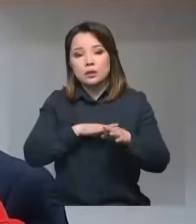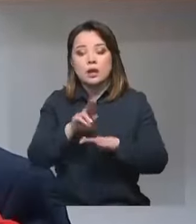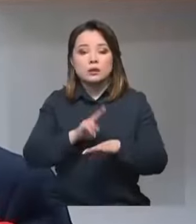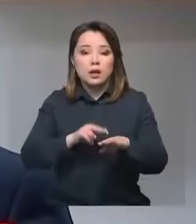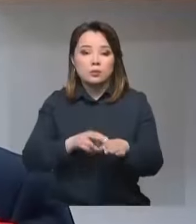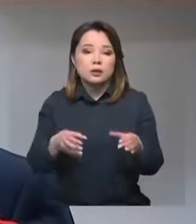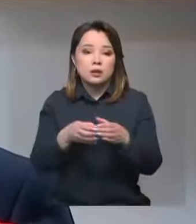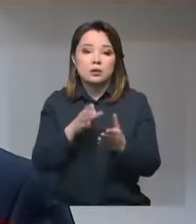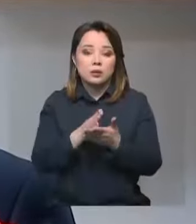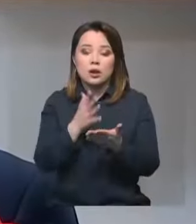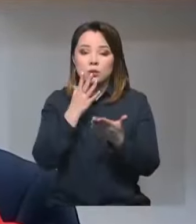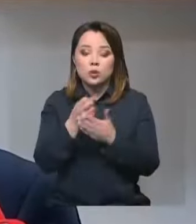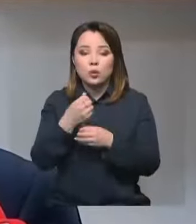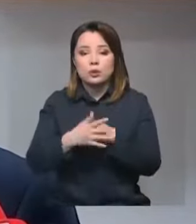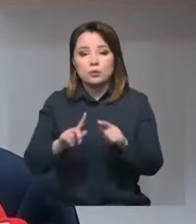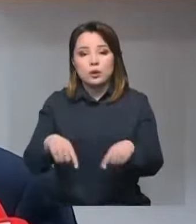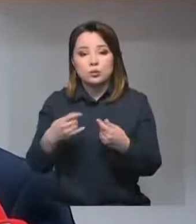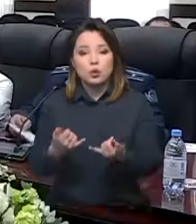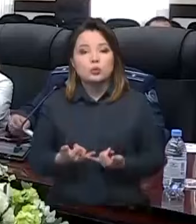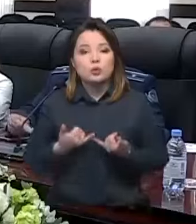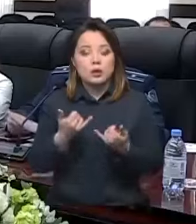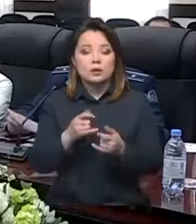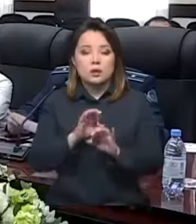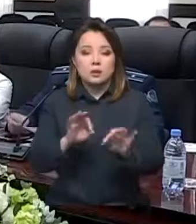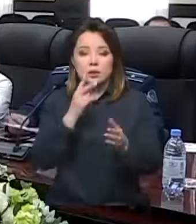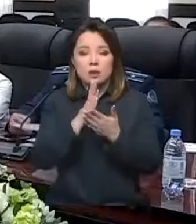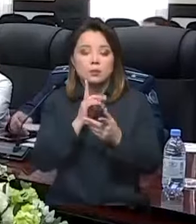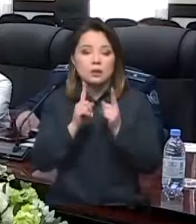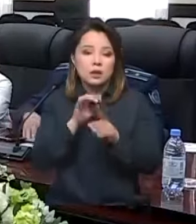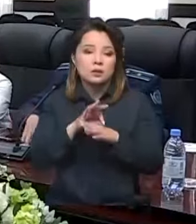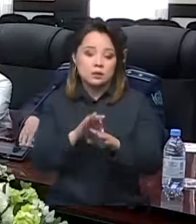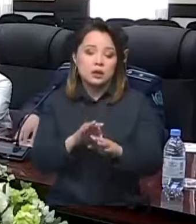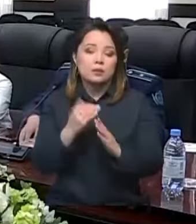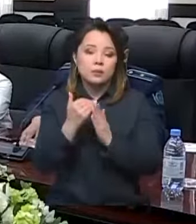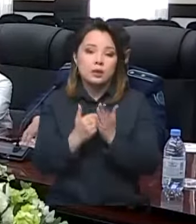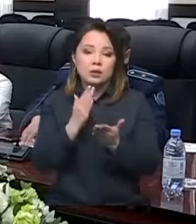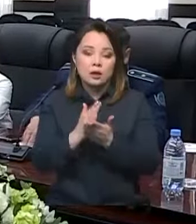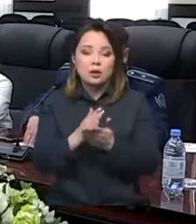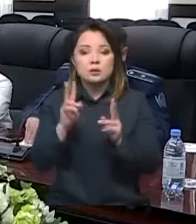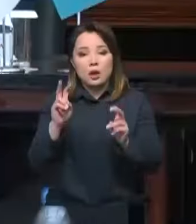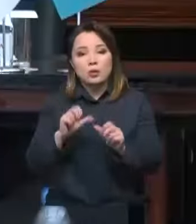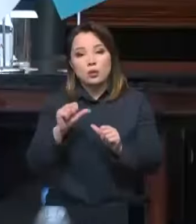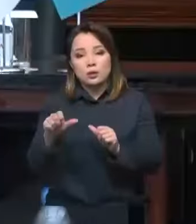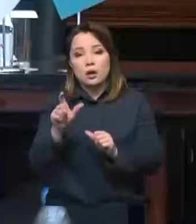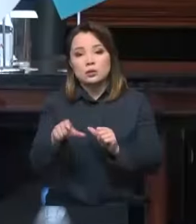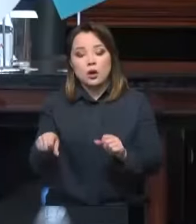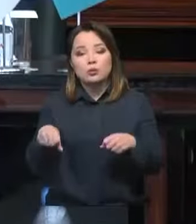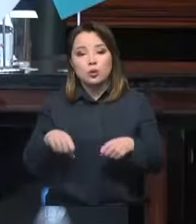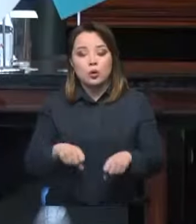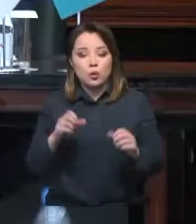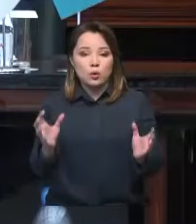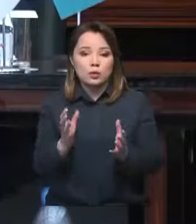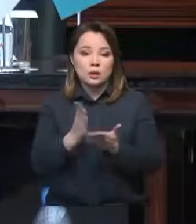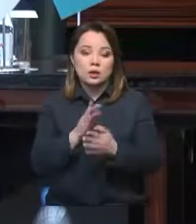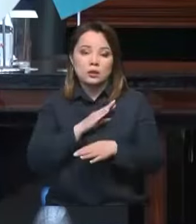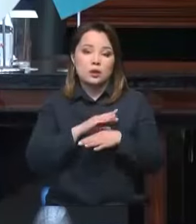қазіргі. Соларды орталыққа беру жөнінде ұсыныс көтеріп жүрміз. Семинар-тренингте бұл тақырыптан бөлек ел азаматтарының құқығын қорғаудың түрлі